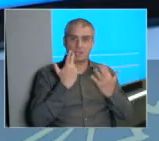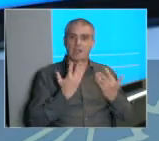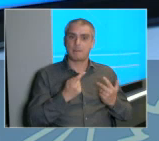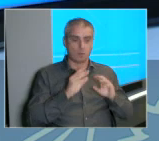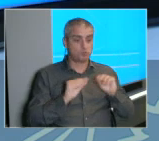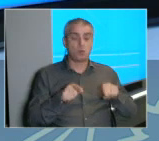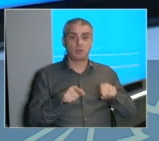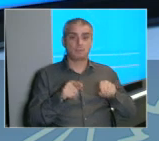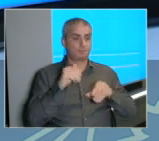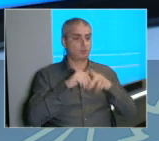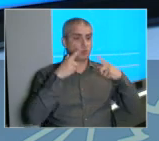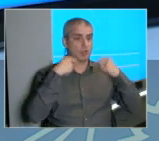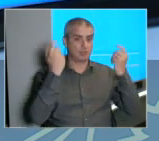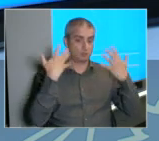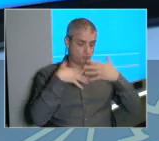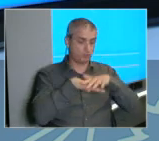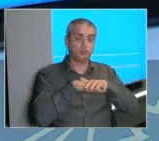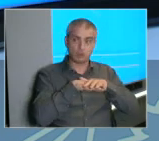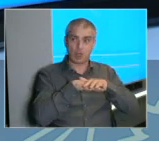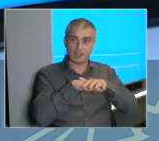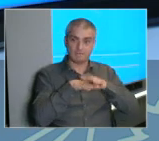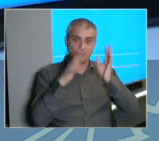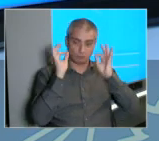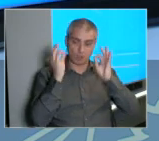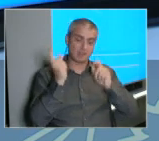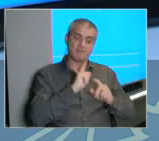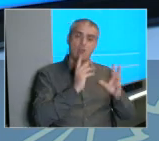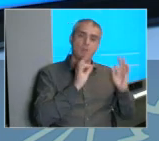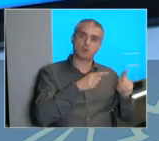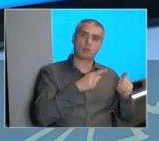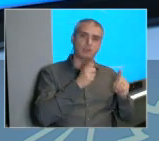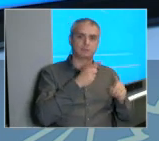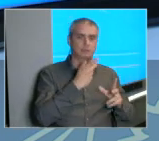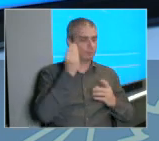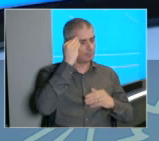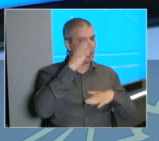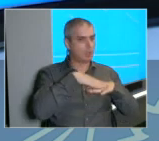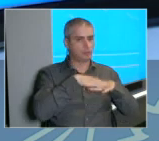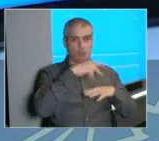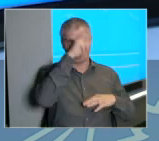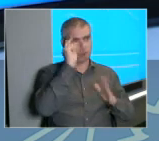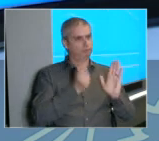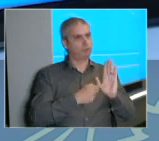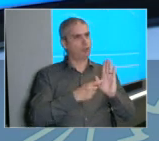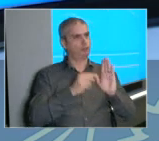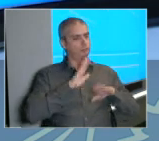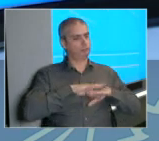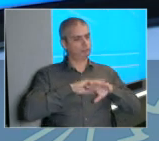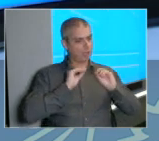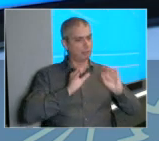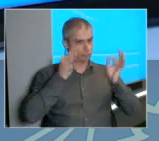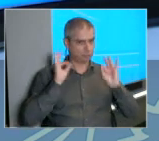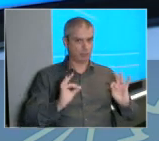כמה מורים בחינוך משולב, מיוחד ושאינו מיוחד, צריכים לעבור הכשרה. ההורים דורשים הכשרה